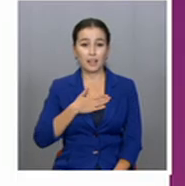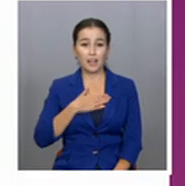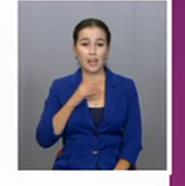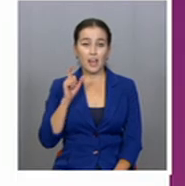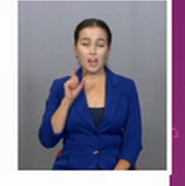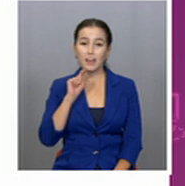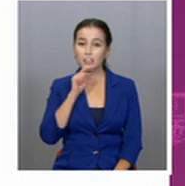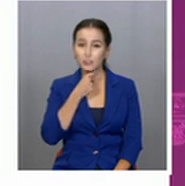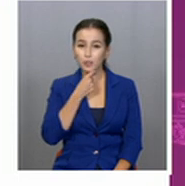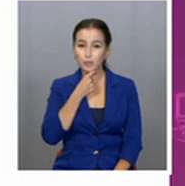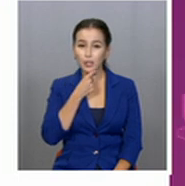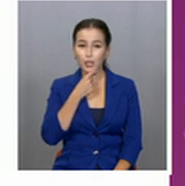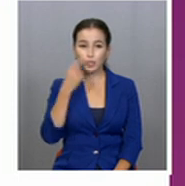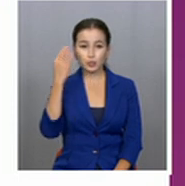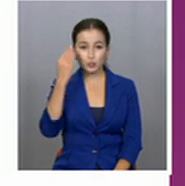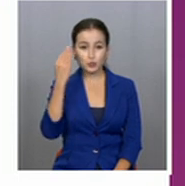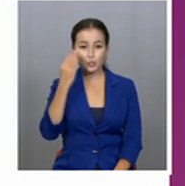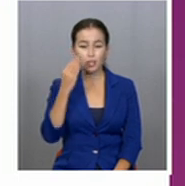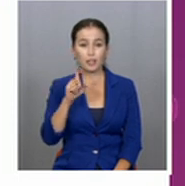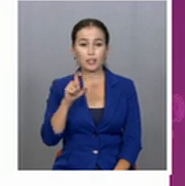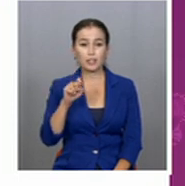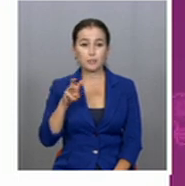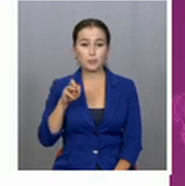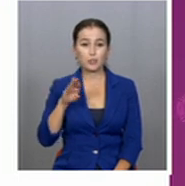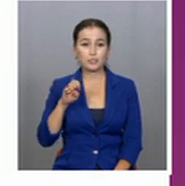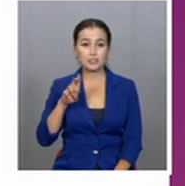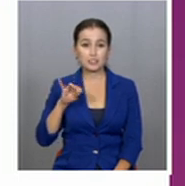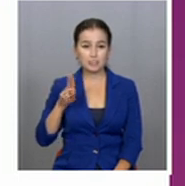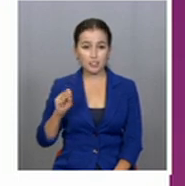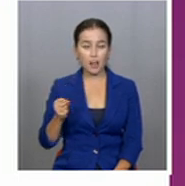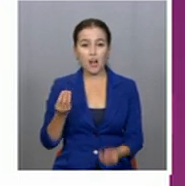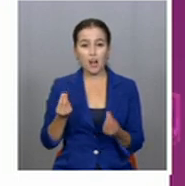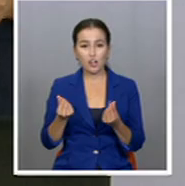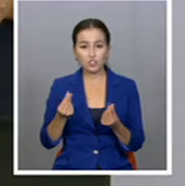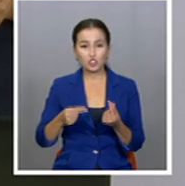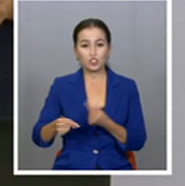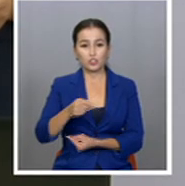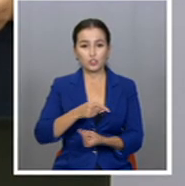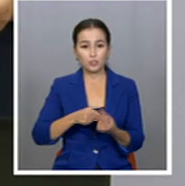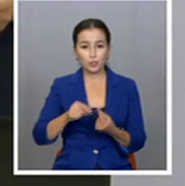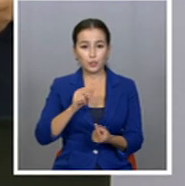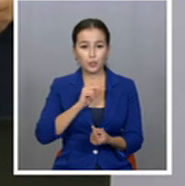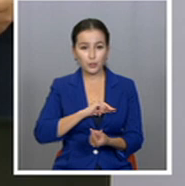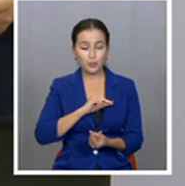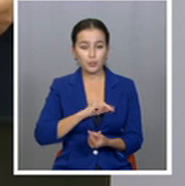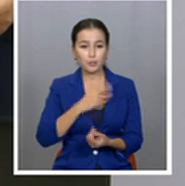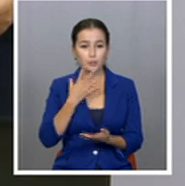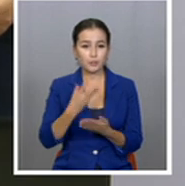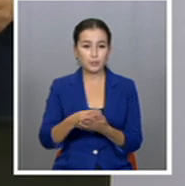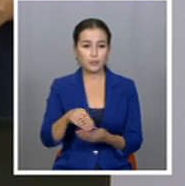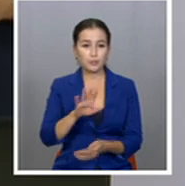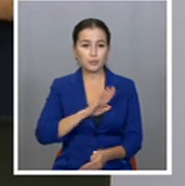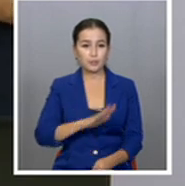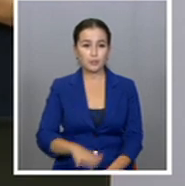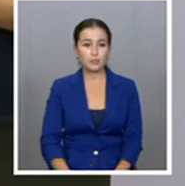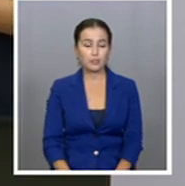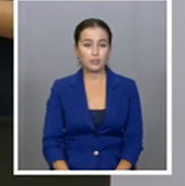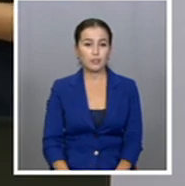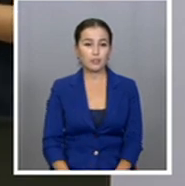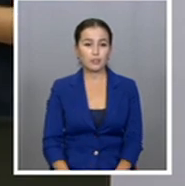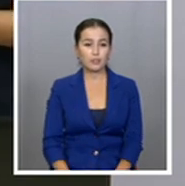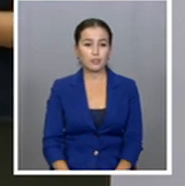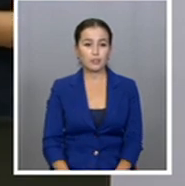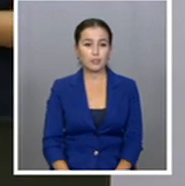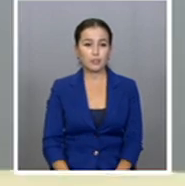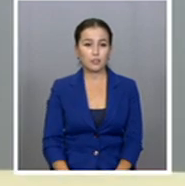түсінікті, ал хримантистика дегеніміз ақша жасау өнері деген мағынаны білдіреді екен.